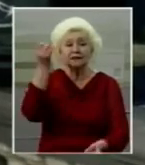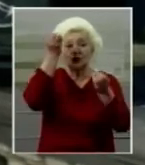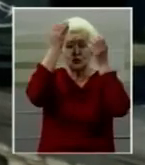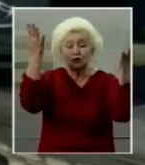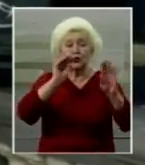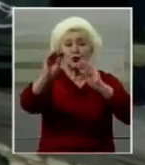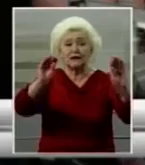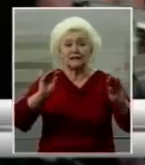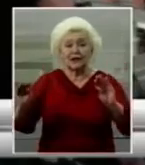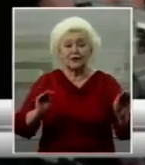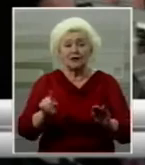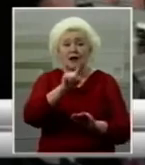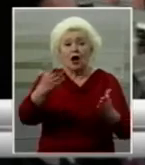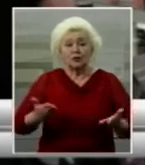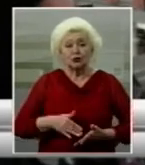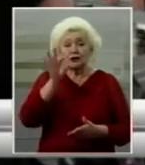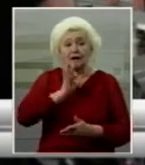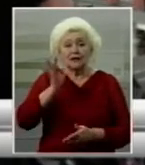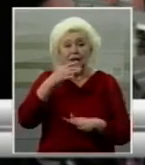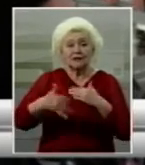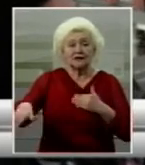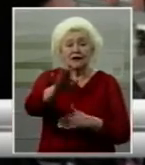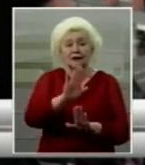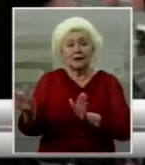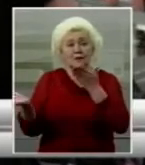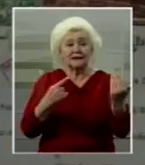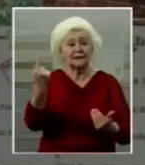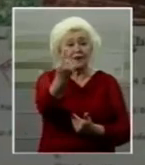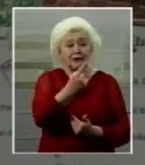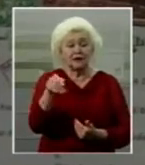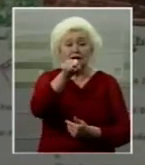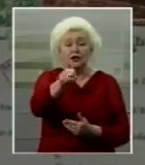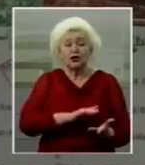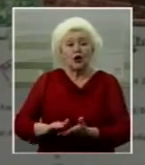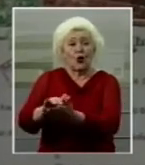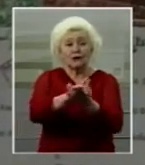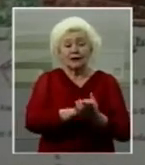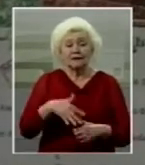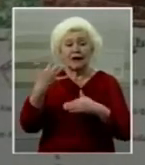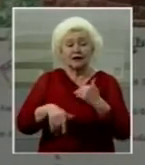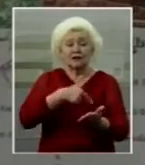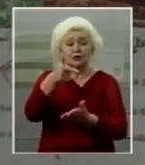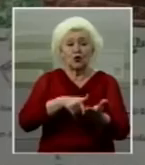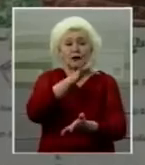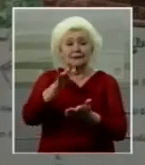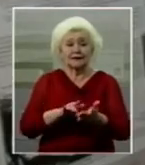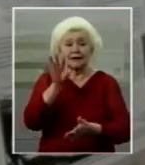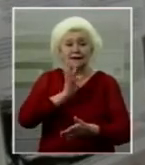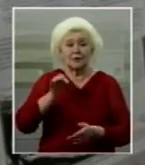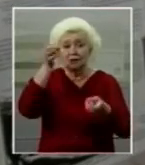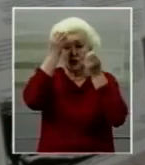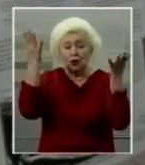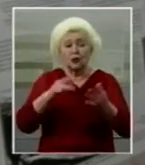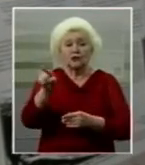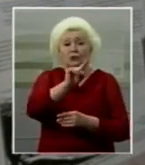Історично-культурна виставка про життя німців на Херсонщині представлена вперше. Її організатори – Херсонський міський центр німецької культури